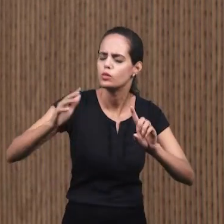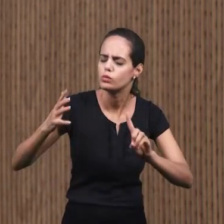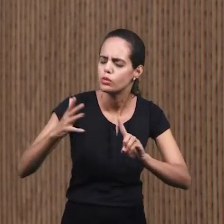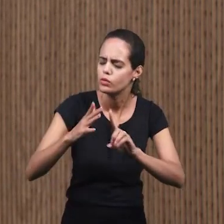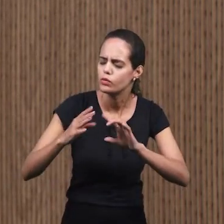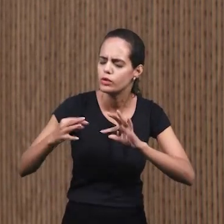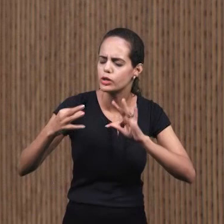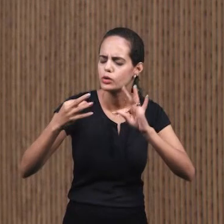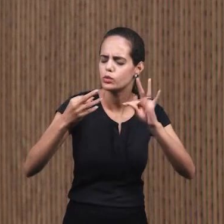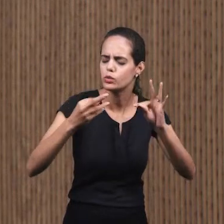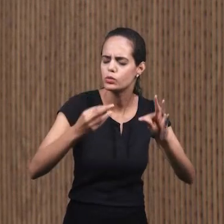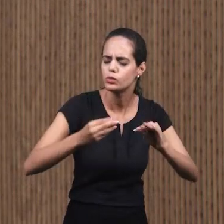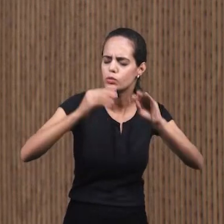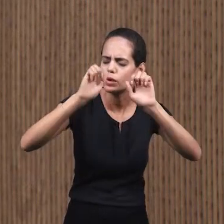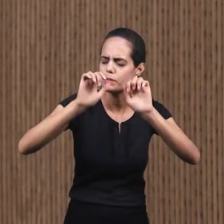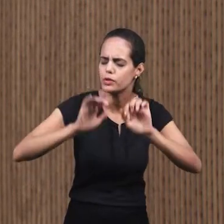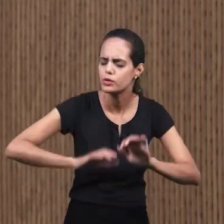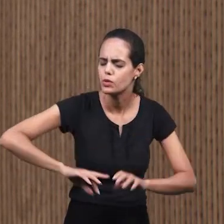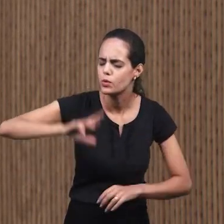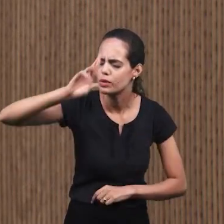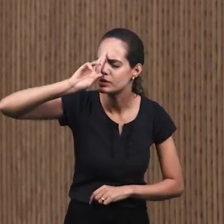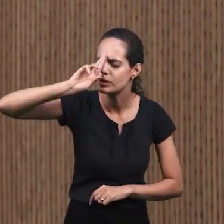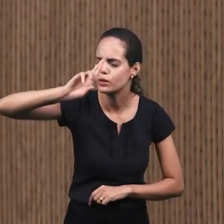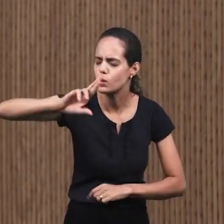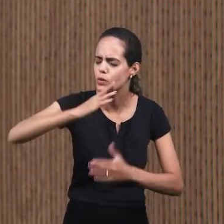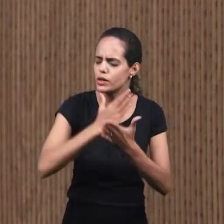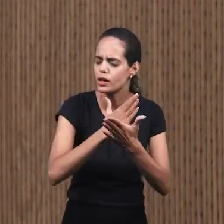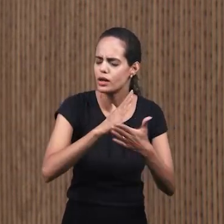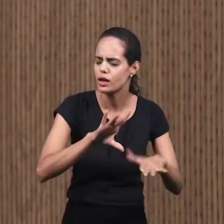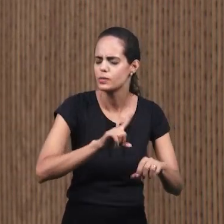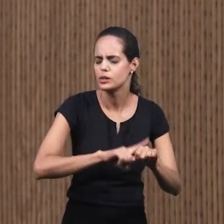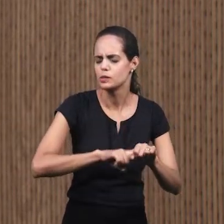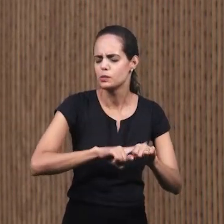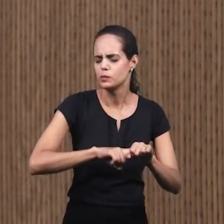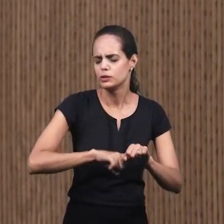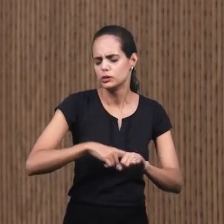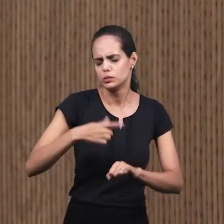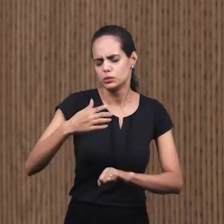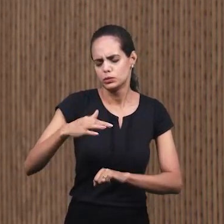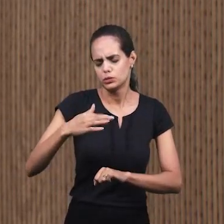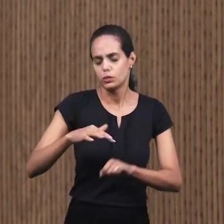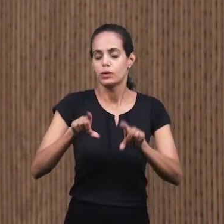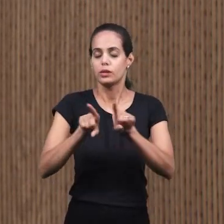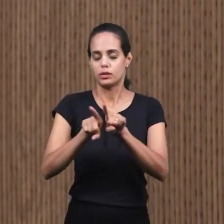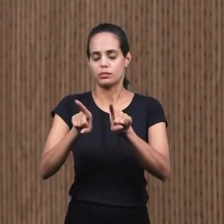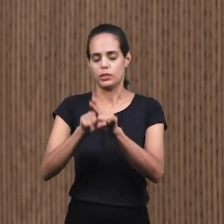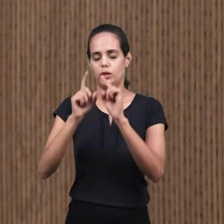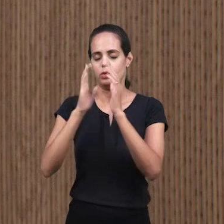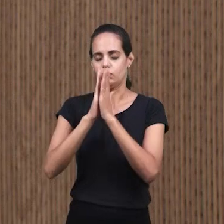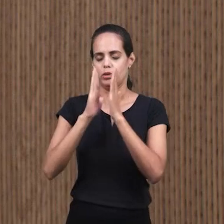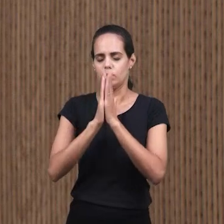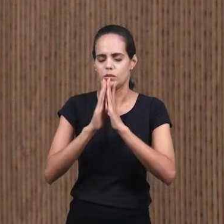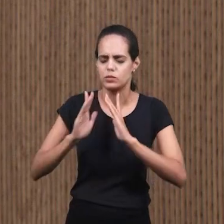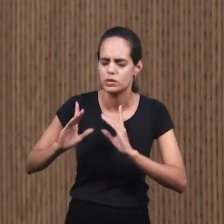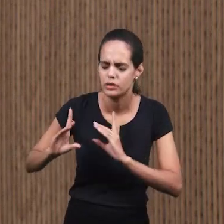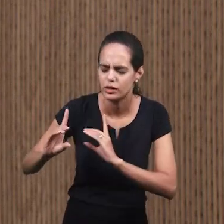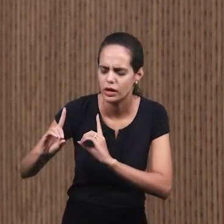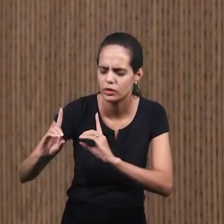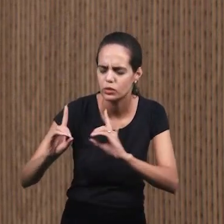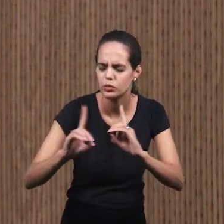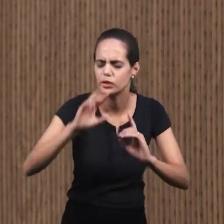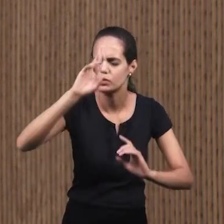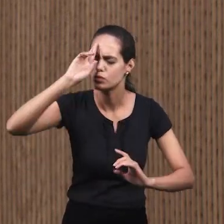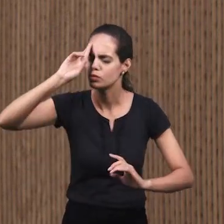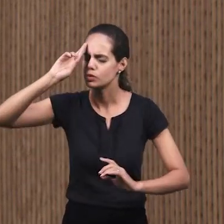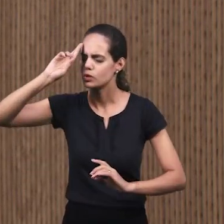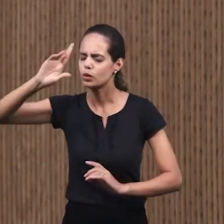période puisse passer vite. Aussi, nous prions afin que la doctrine du Seigneur soit comprise par tous et la